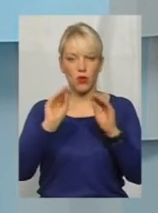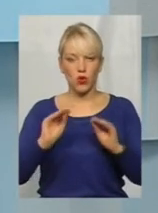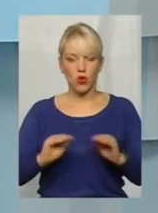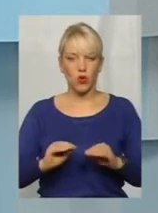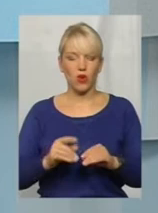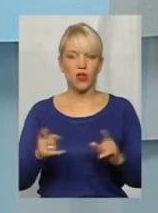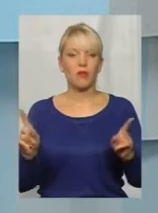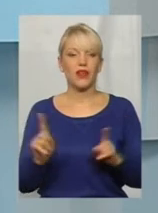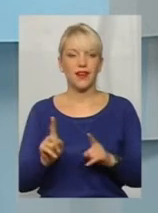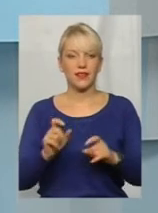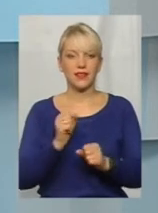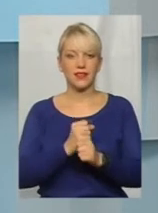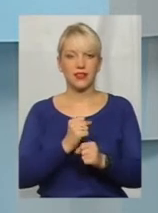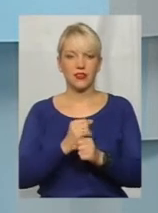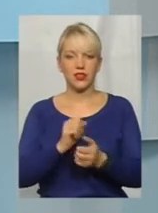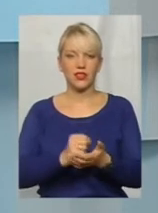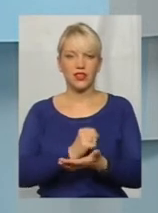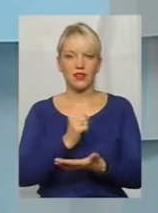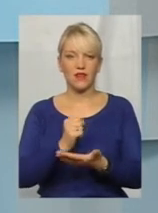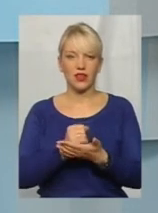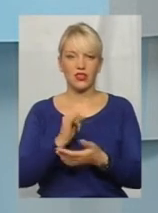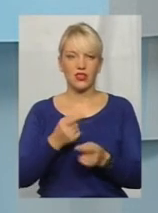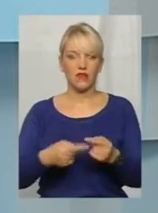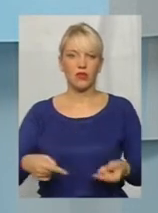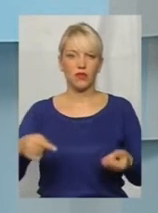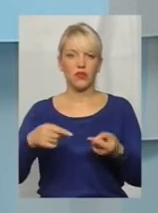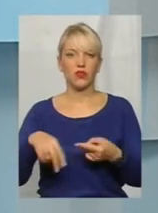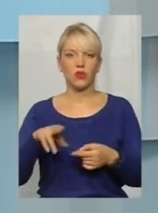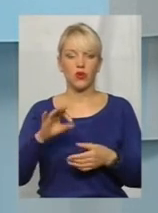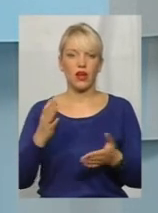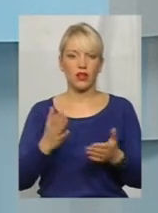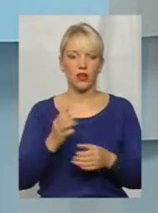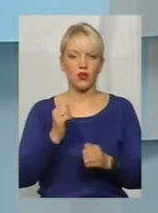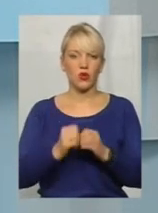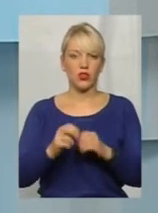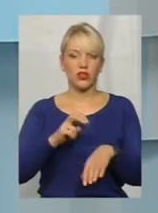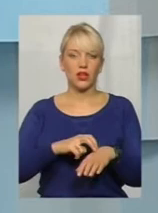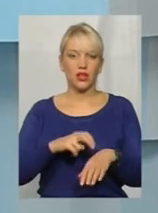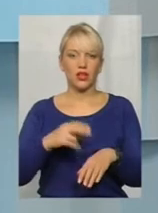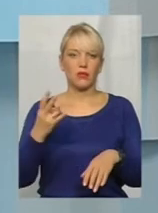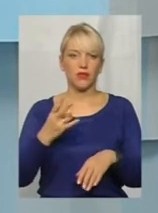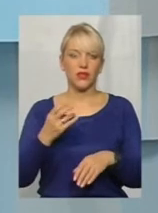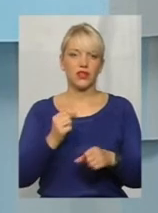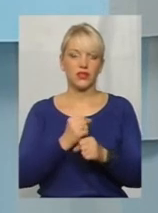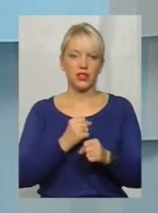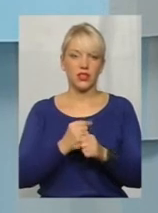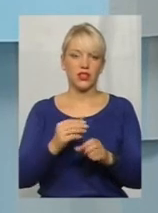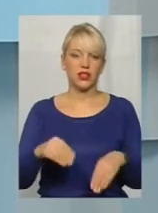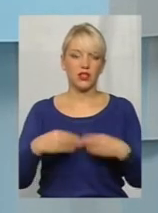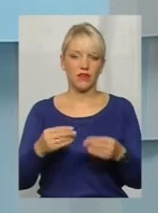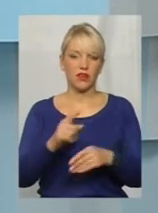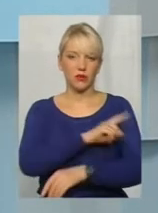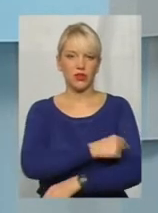які діють та затверджені, і відповідності до яких кожен лікар зобов'язаний діяти та надавати медичну